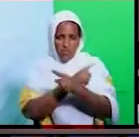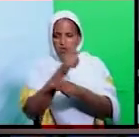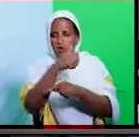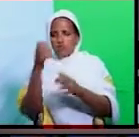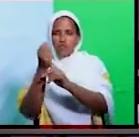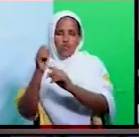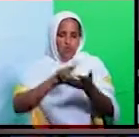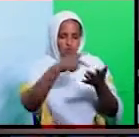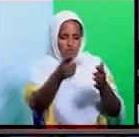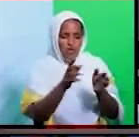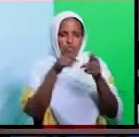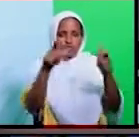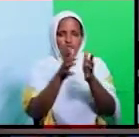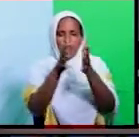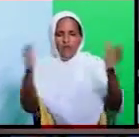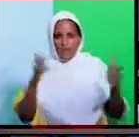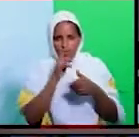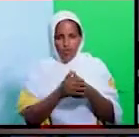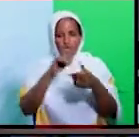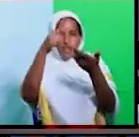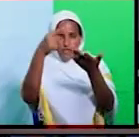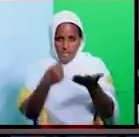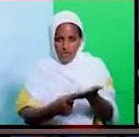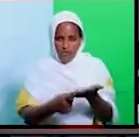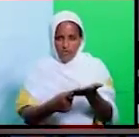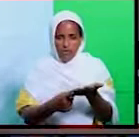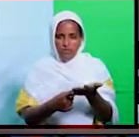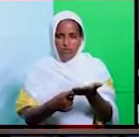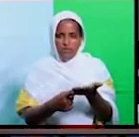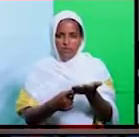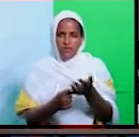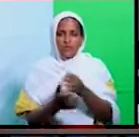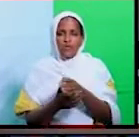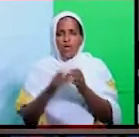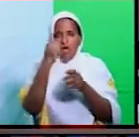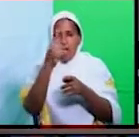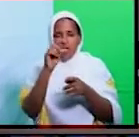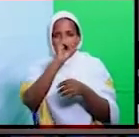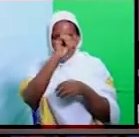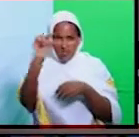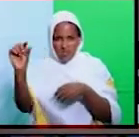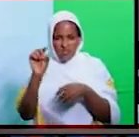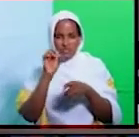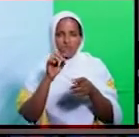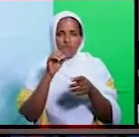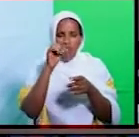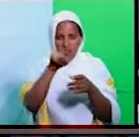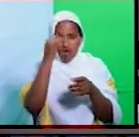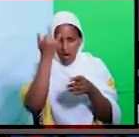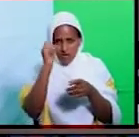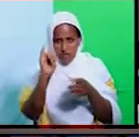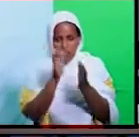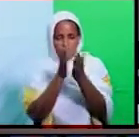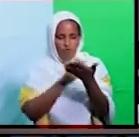ጥርቅም ነው የሚሆነው፣ ዳታቤዝ ነው የሚሆነው። ዳታ የሚቀመጥባቸው ማሽኖች እንደ ኮምፒውተርም ሆኑ ሌሎች ነገሮች